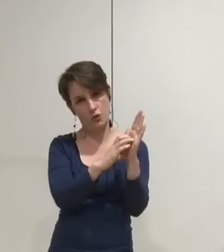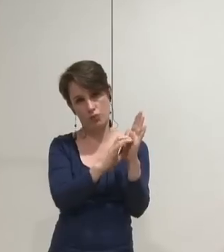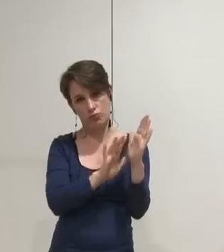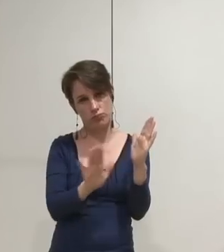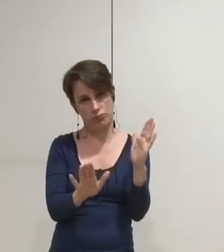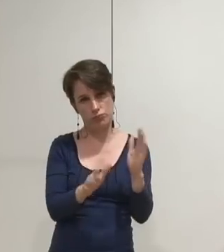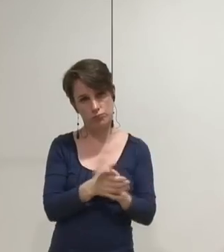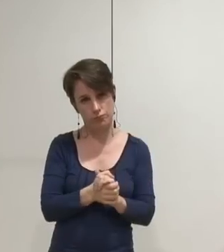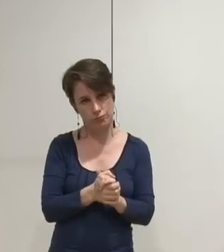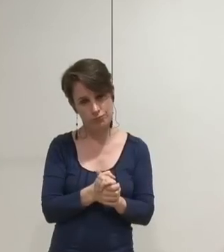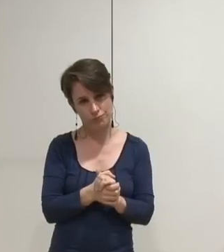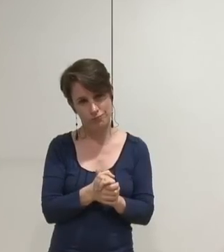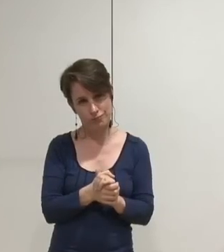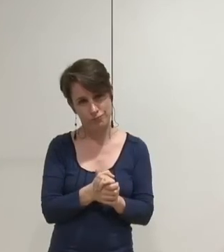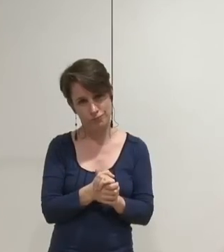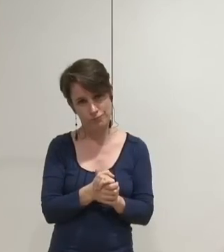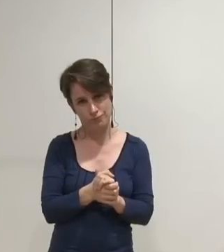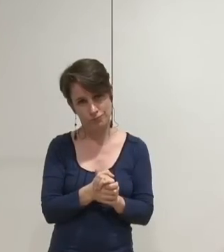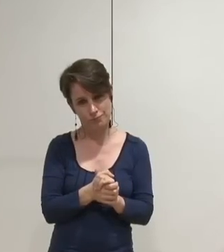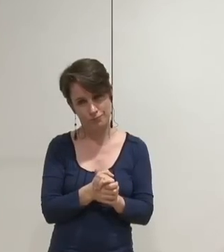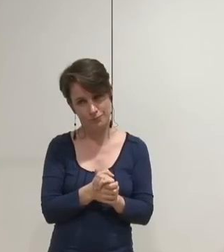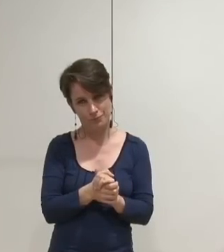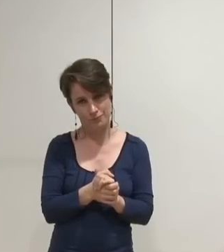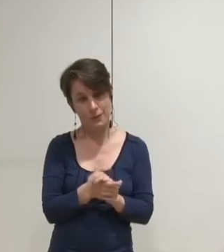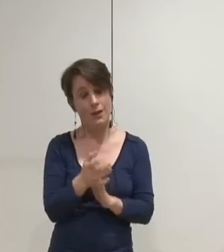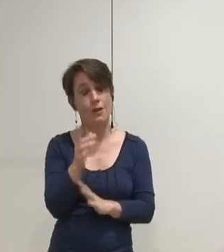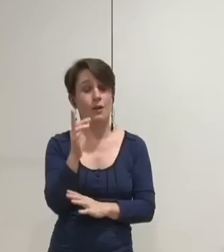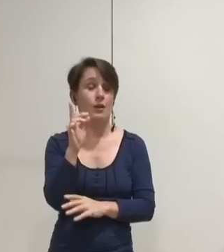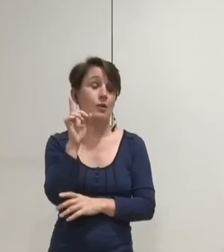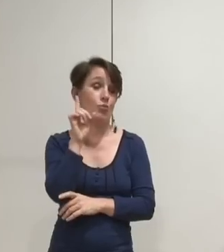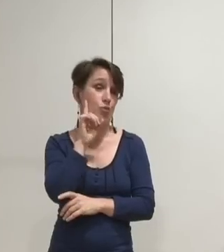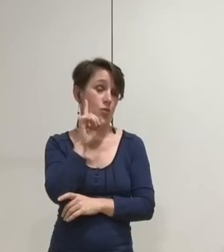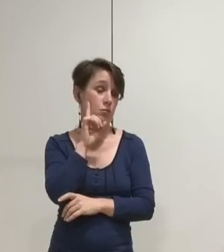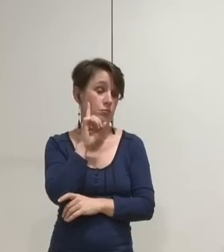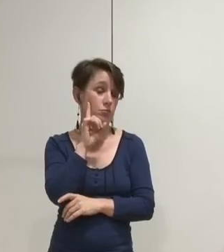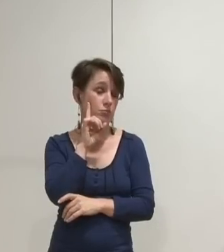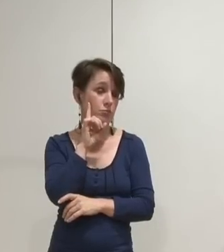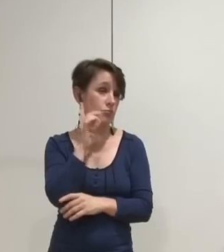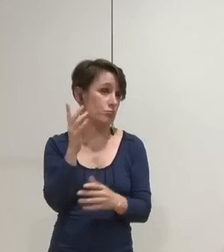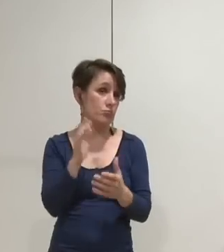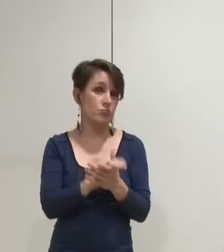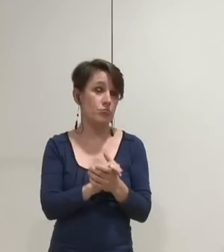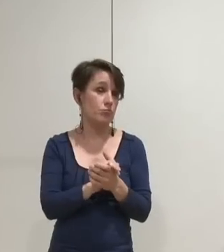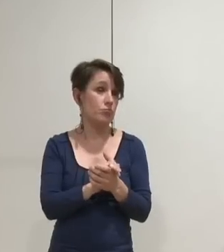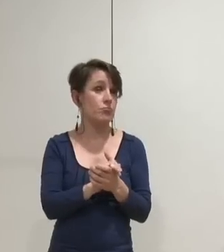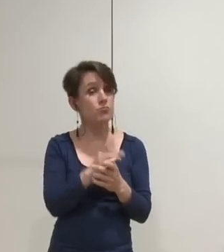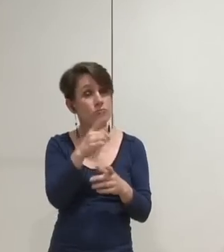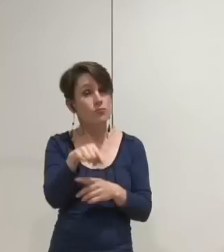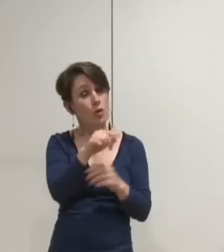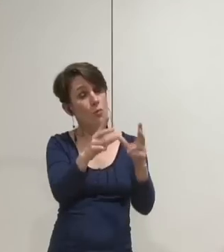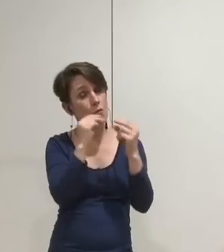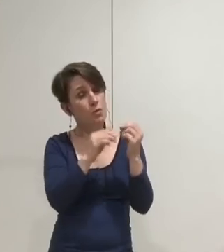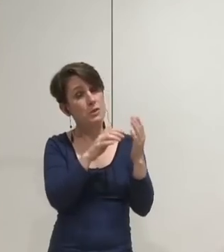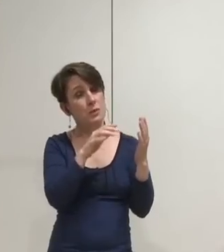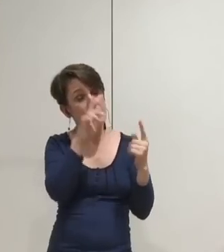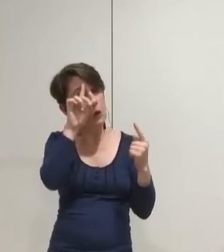délibération pour faire simple parce que vous reprenez dans vos intentions deux points